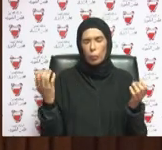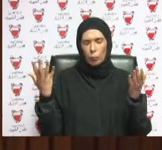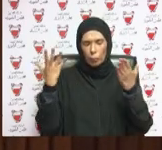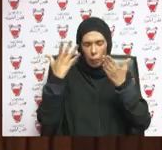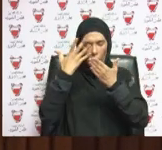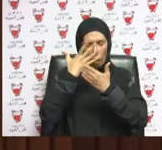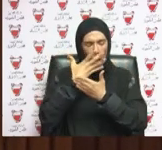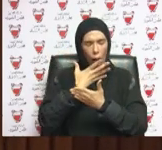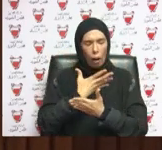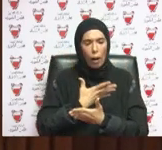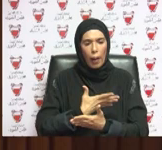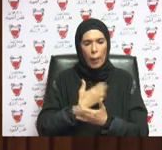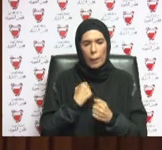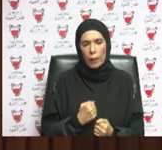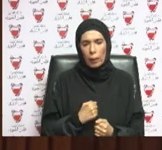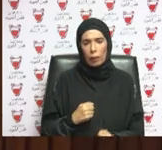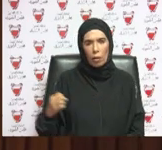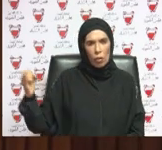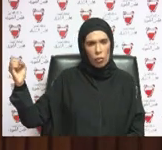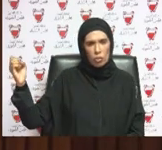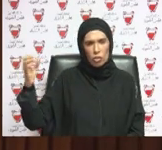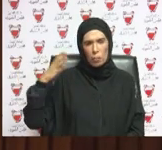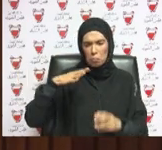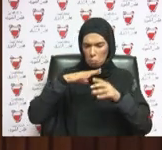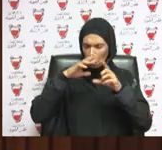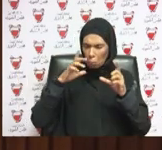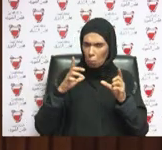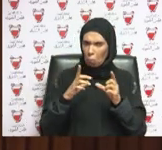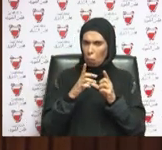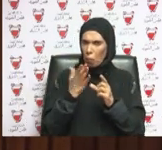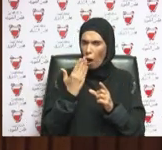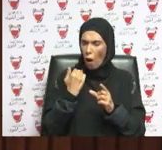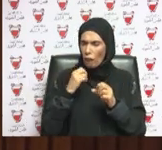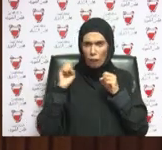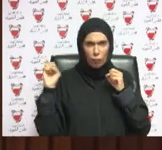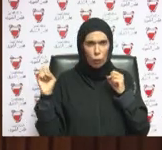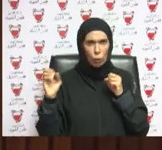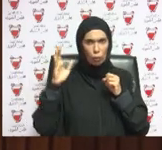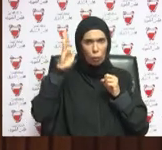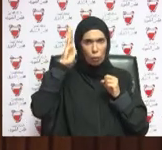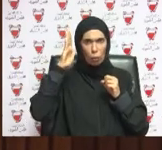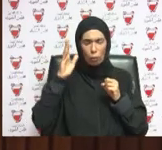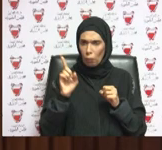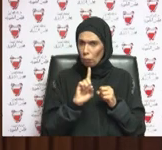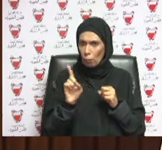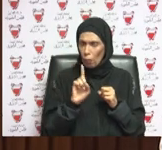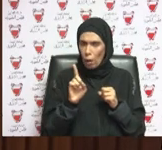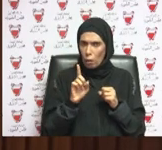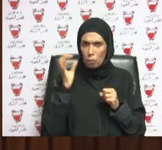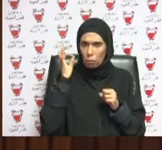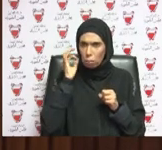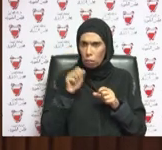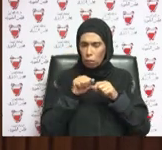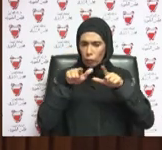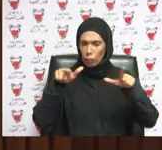عيوننا وكأن شمسه قد كورت، ولم نستطع تحمل تصديق ذلك الخبر من